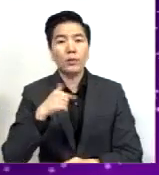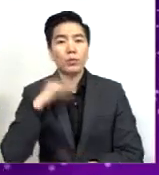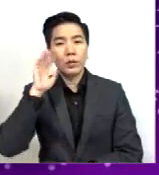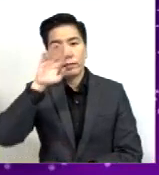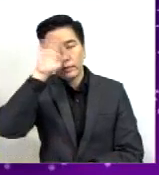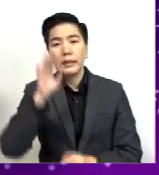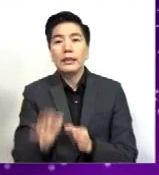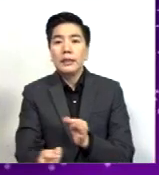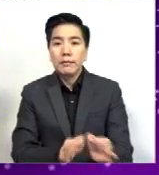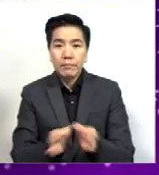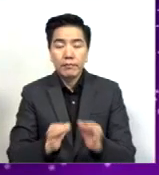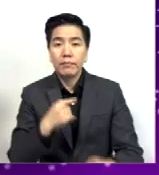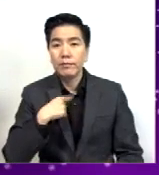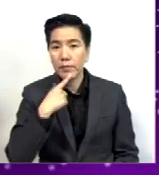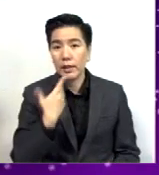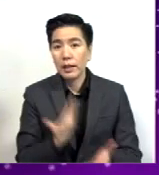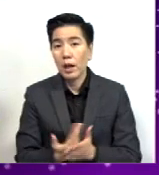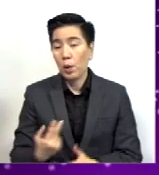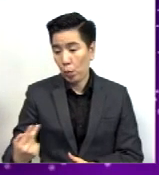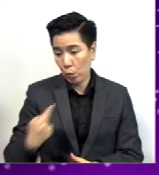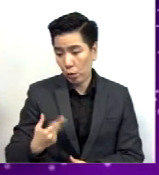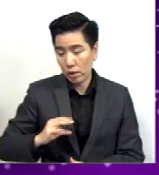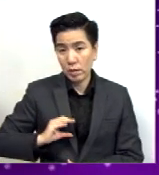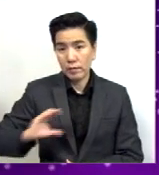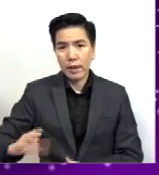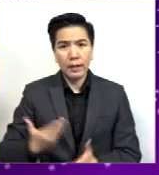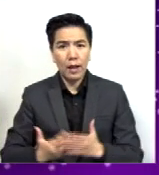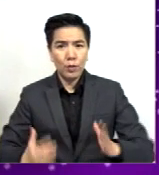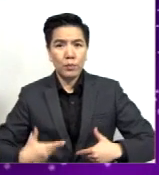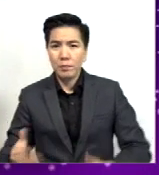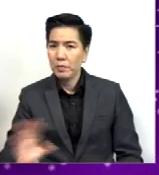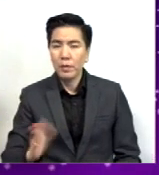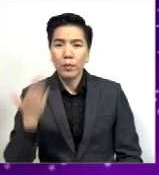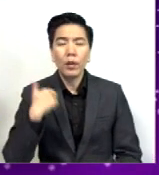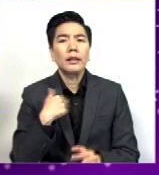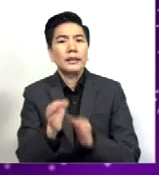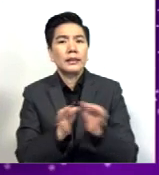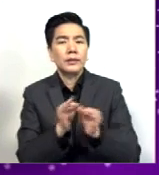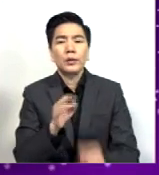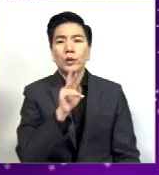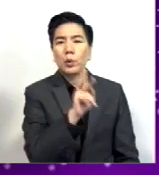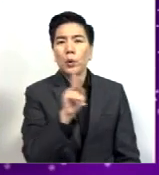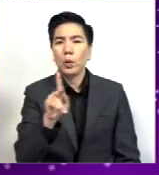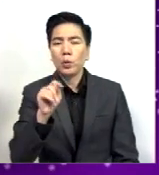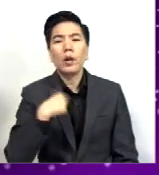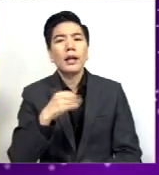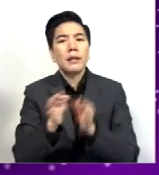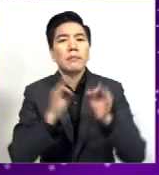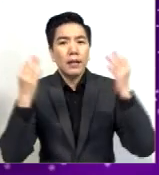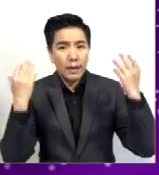ชี้แจงนะคะว่าเงินกู้นั้นไม่ใช่รายได้และได้ชี้แจงกับกกต.ไปแล้วก่อนหน้